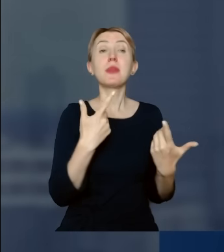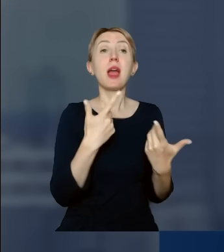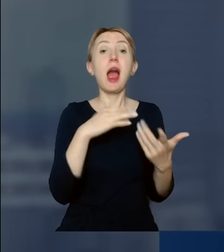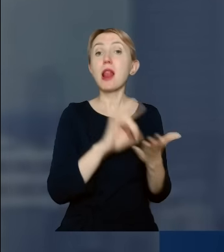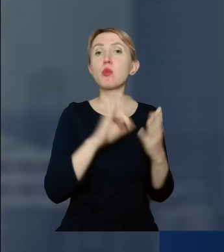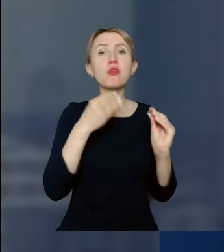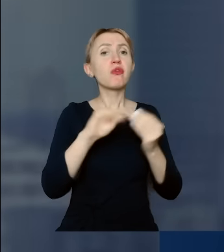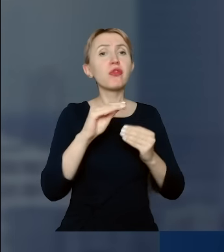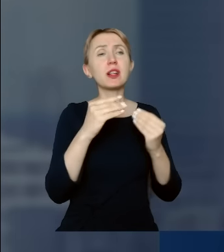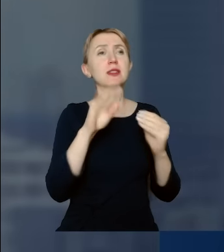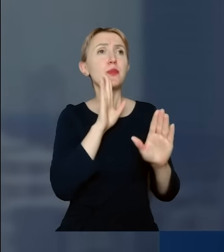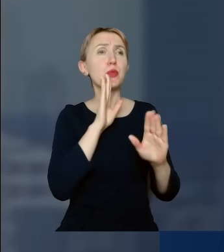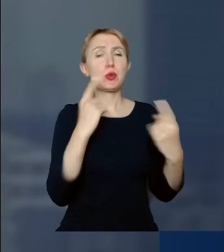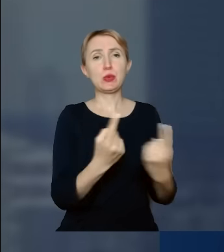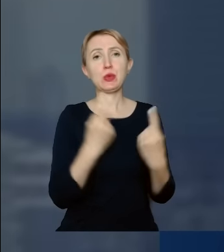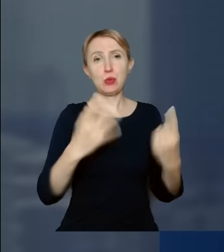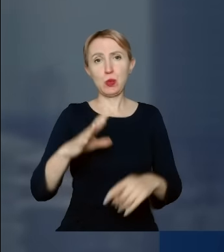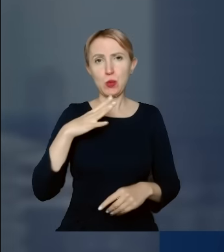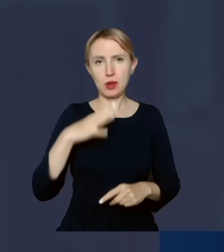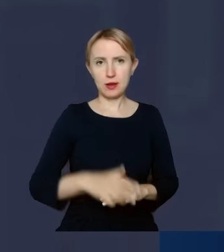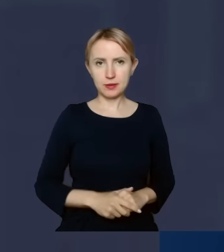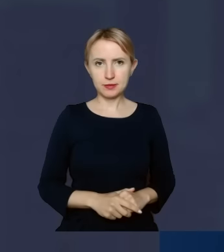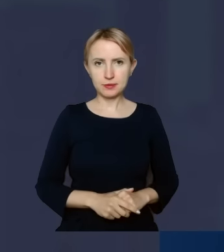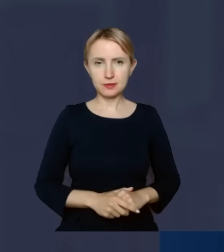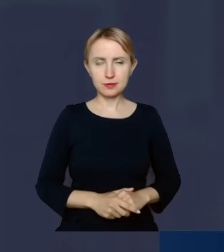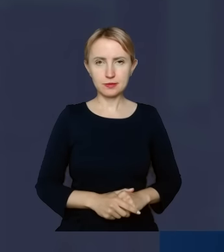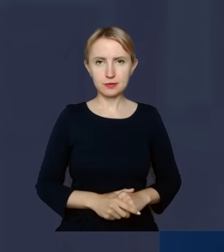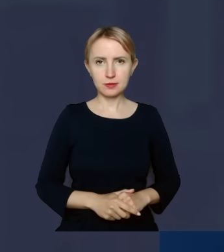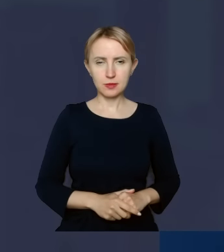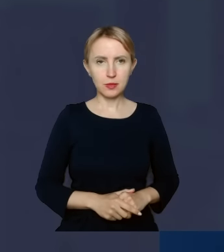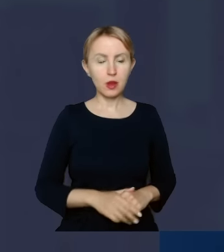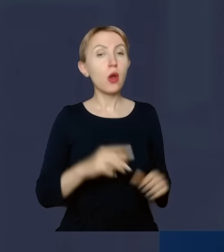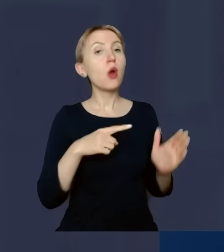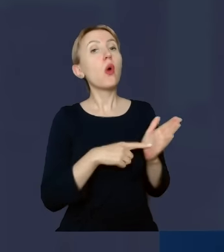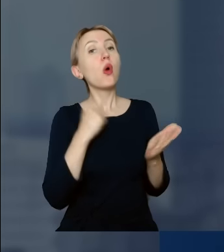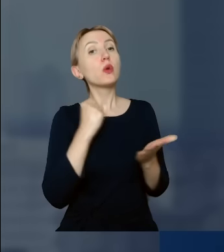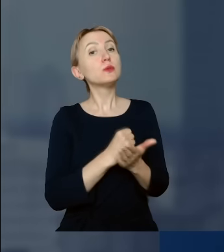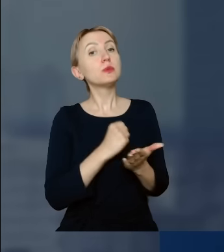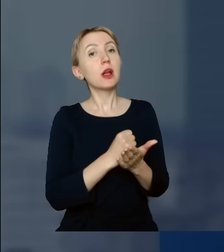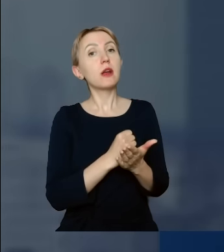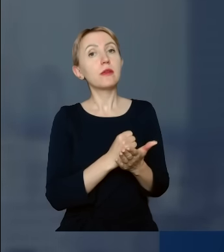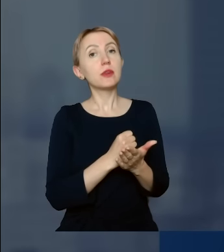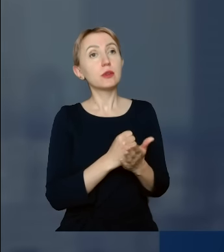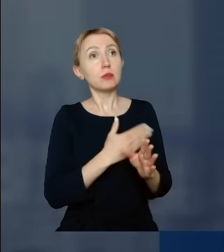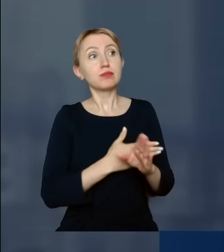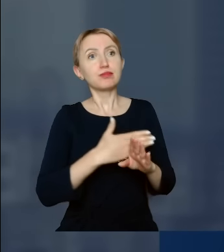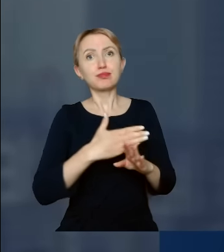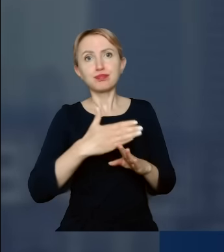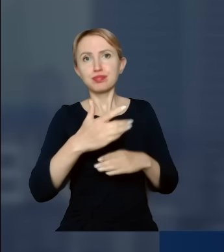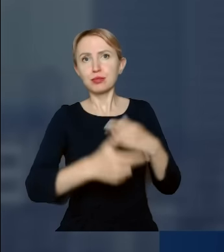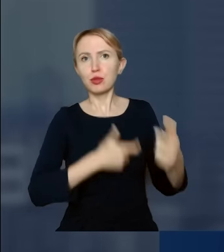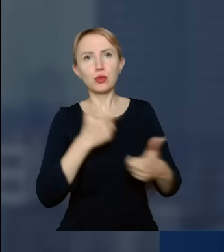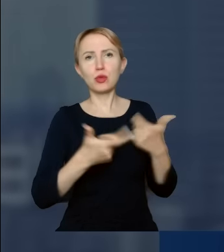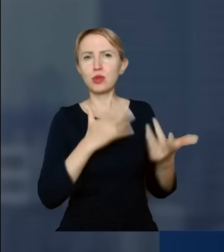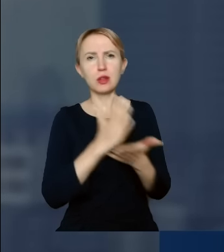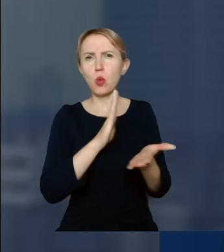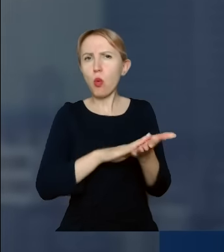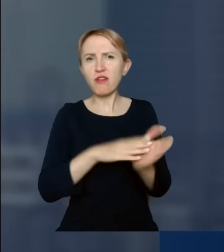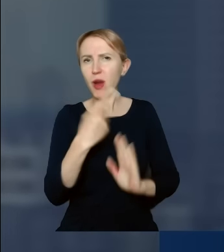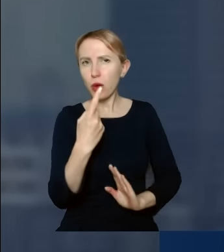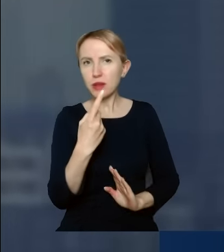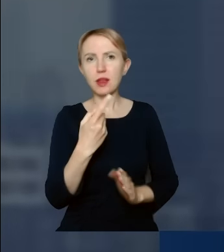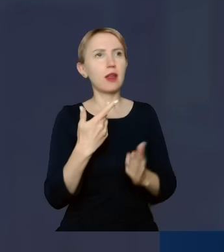tego typu spraw. I no to są sprawy, które mają bieg. To nie jest tak, że tylko ta uchwała była i nic